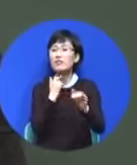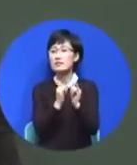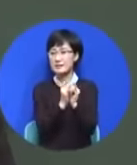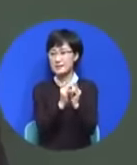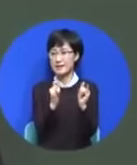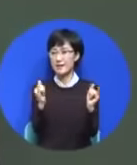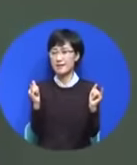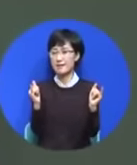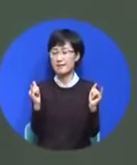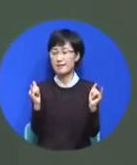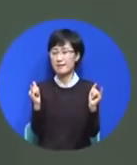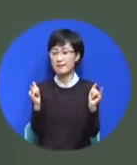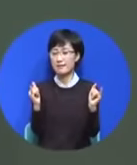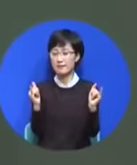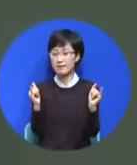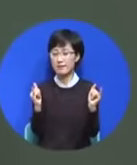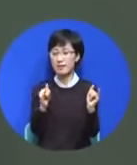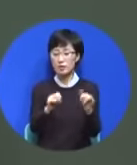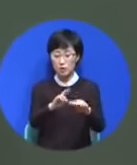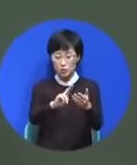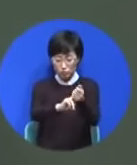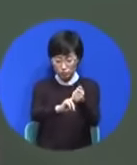통하여 반드시